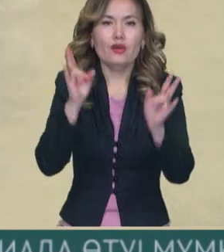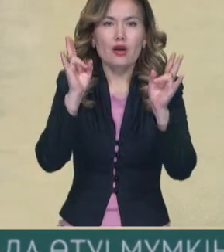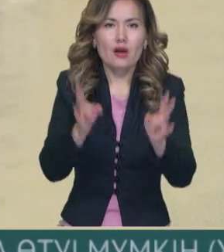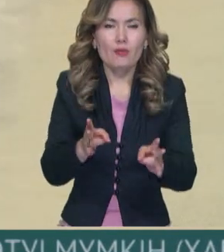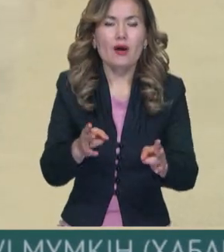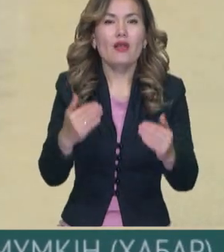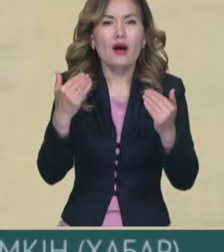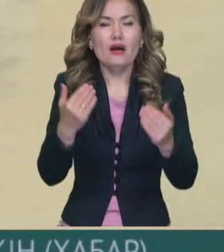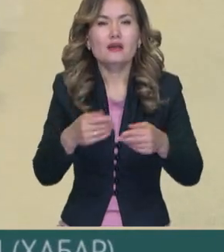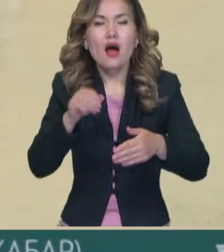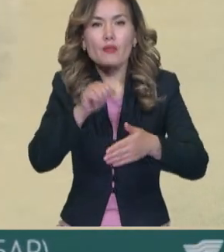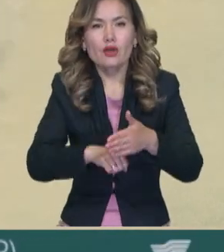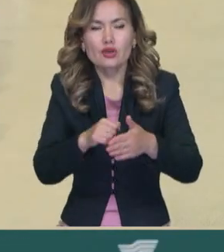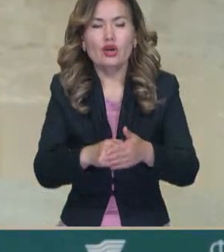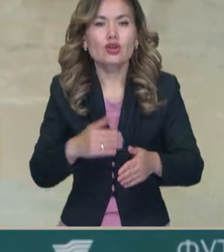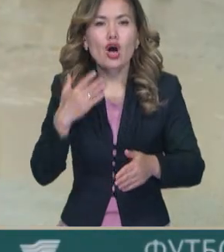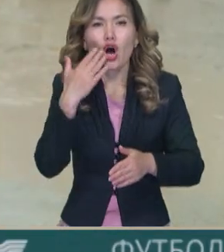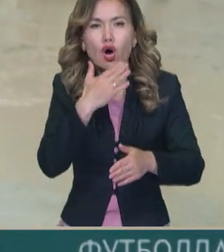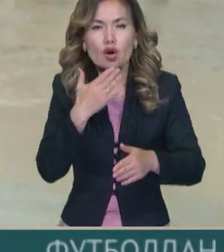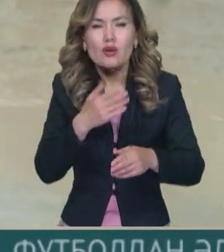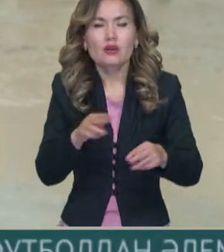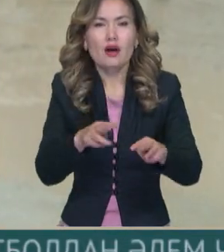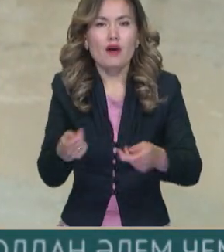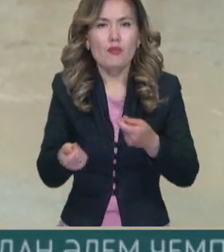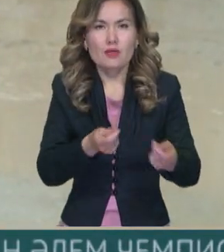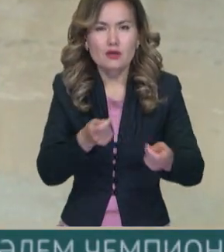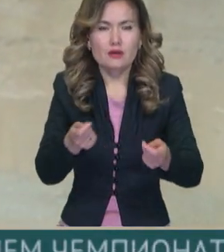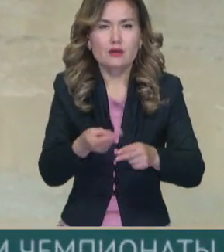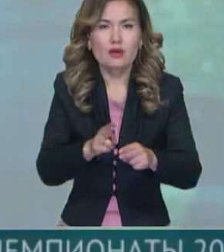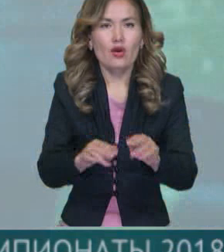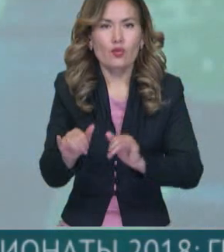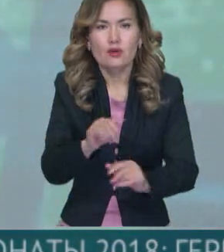ұлттық метеорологиялық қызметі қауіптің ең жоғары деңгейін жариялады.